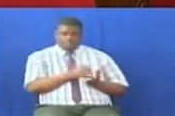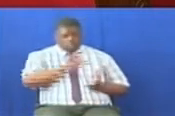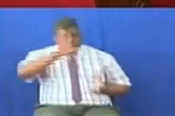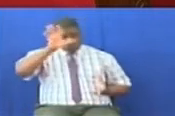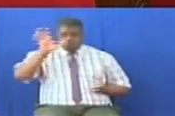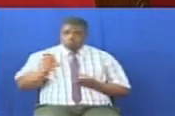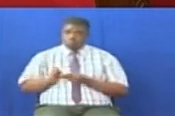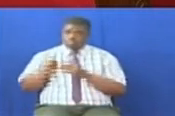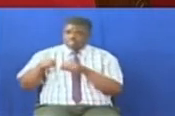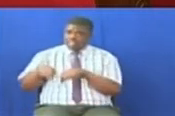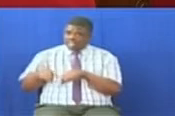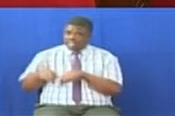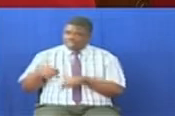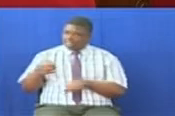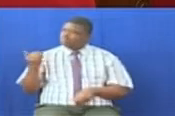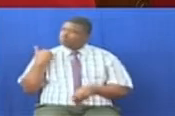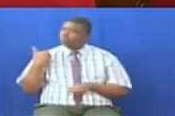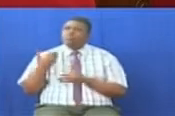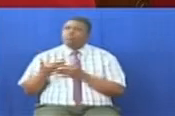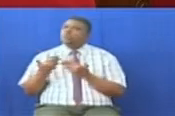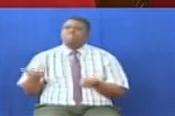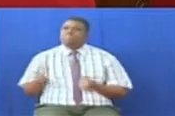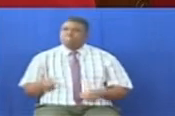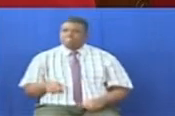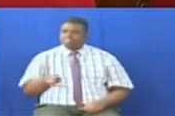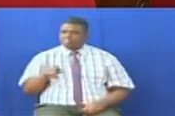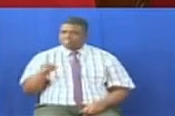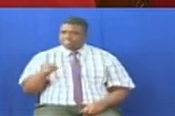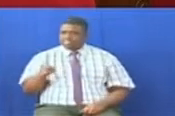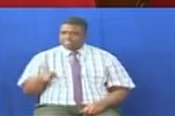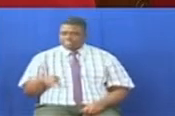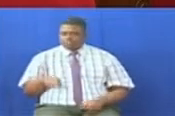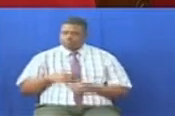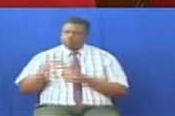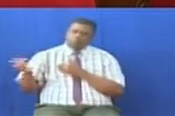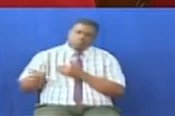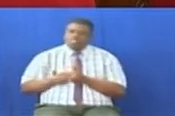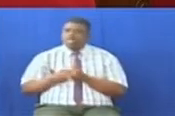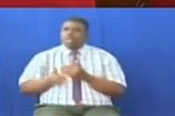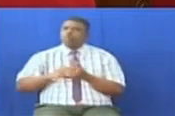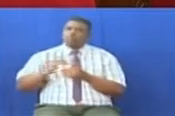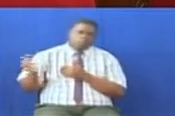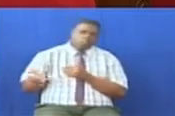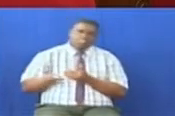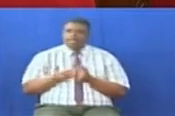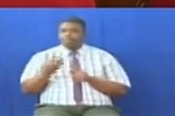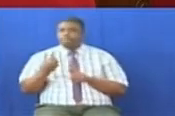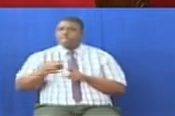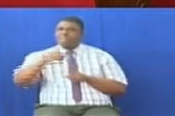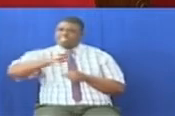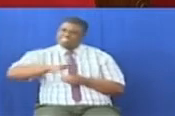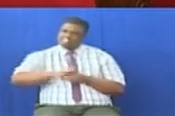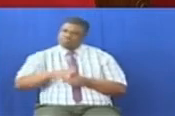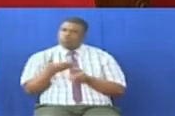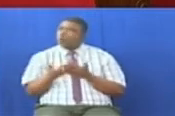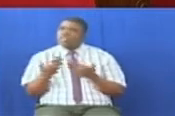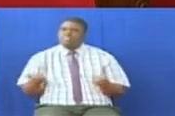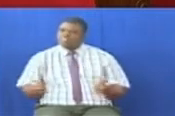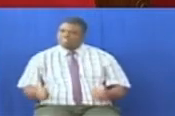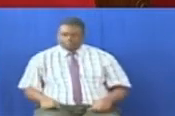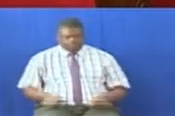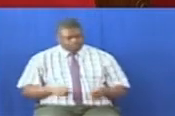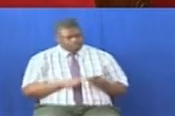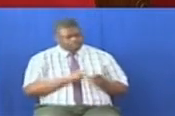majumuisho atuambie ni kwa nini swala hili limekuwa likijirudia mara kwa mara. Ni kwa nini